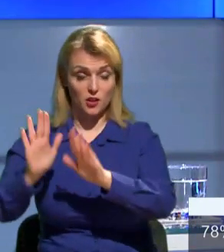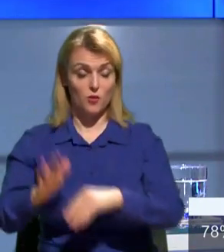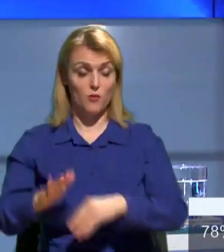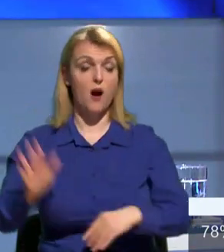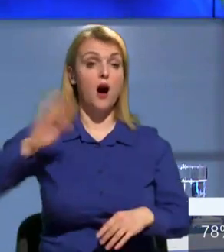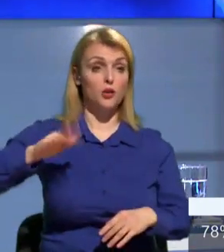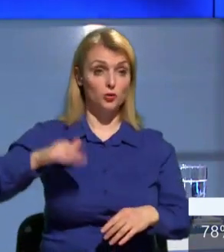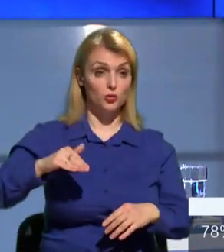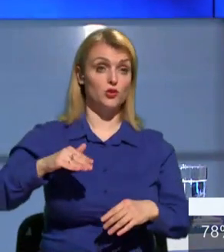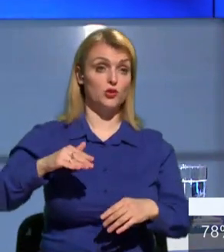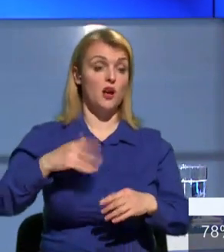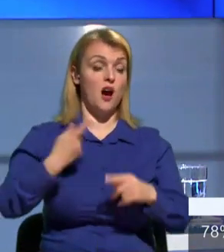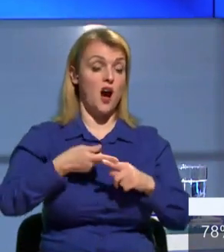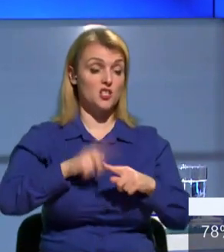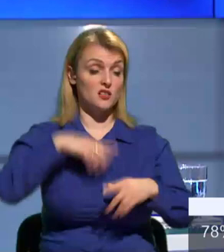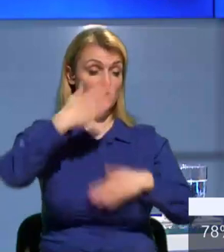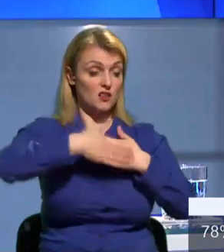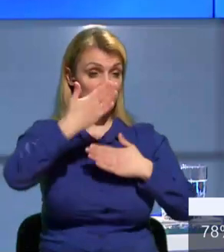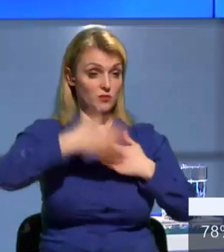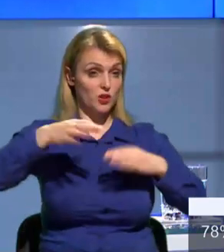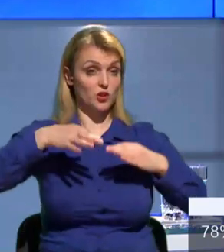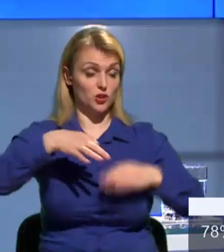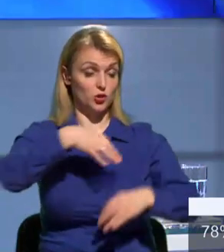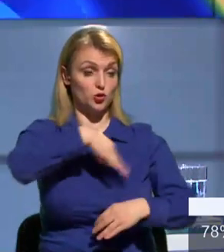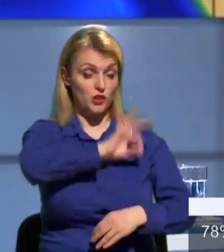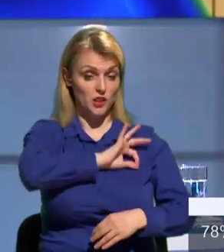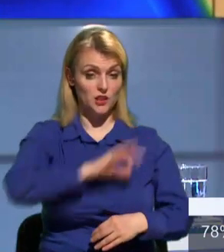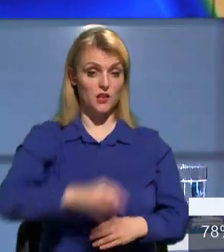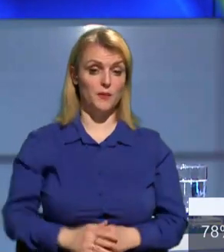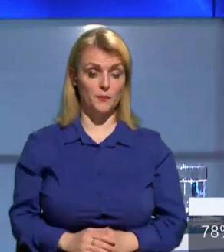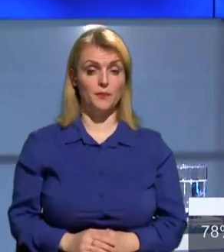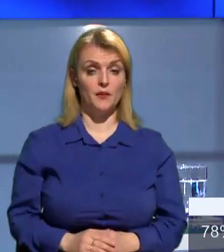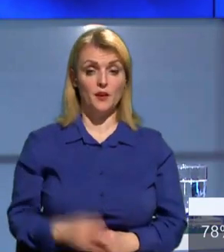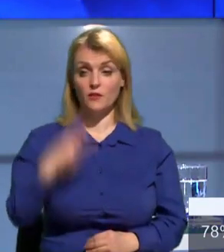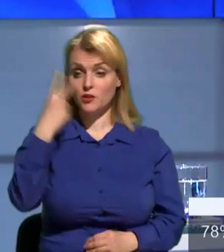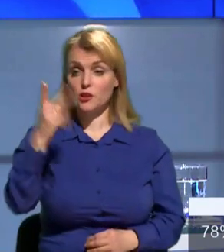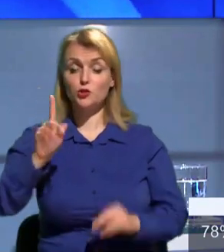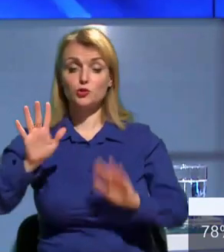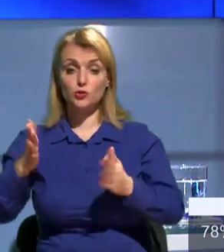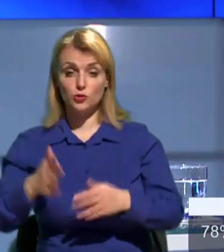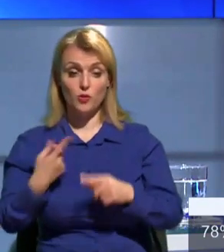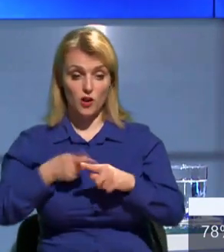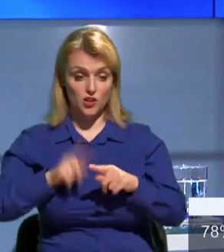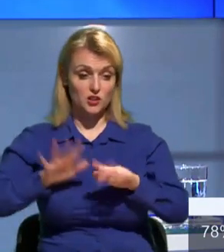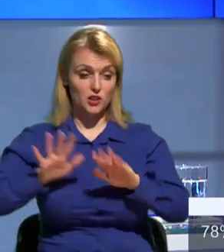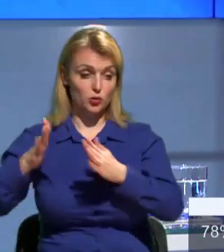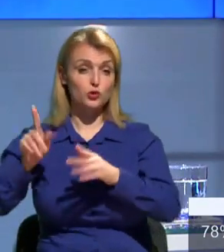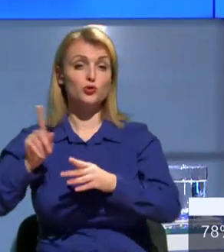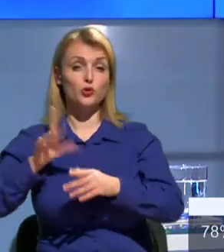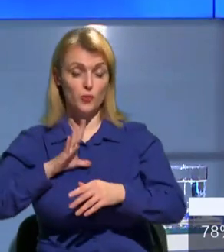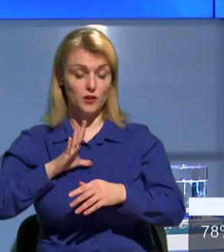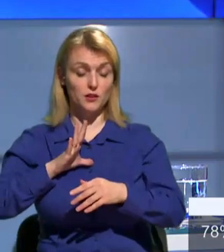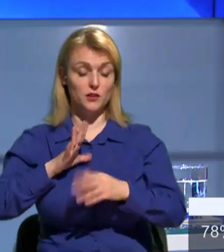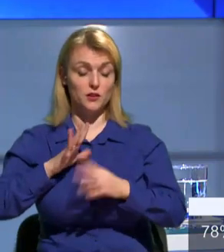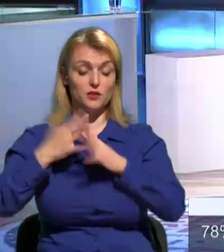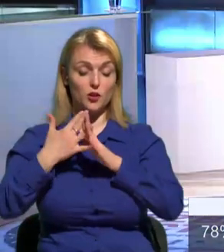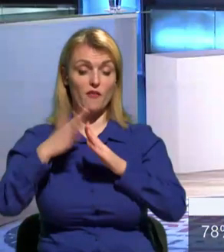atunci este răspundere juridică, inclusiv răspundere penală. Uitați ce am avut noi cu acest incident din